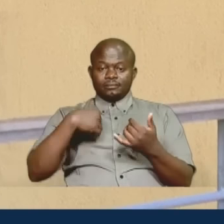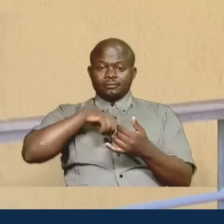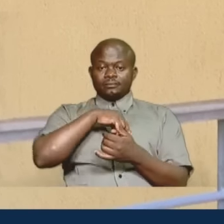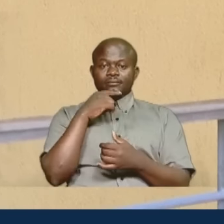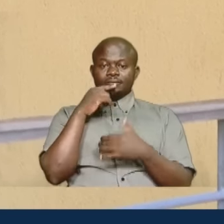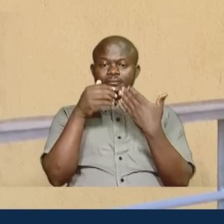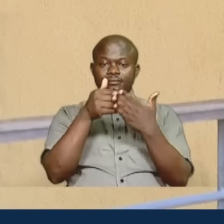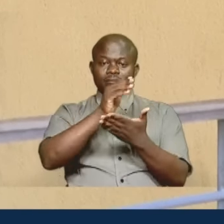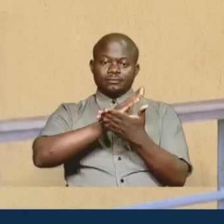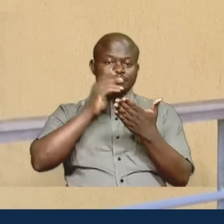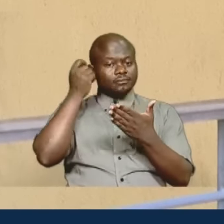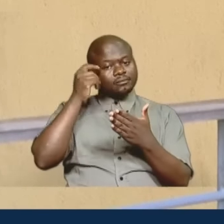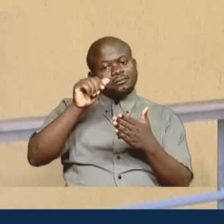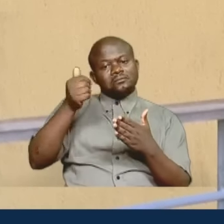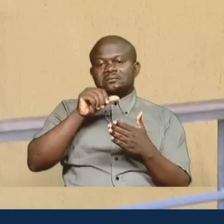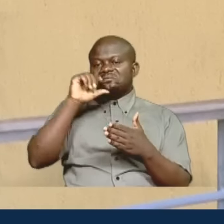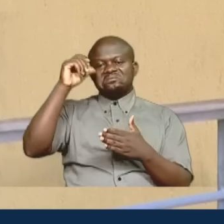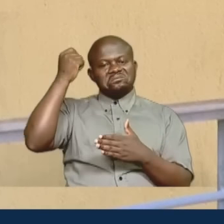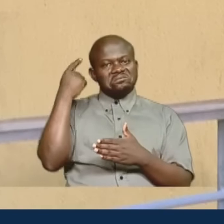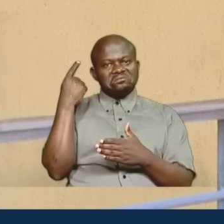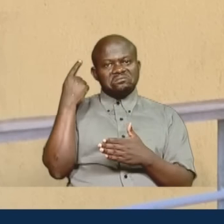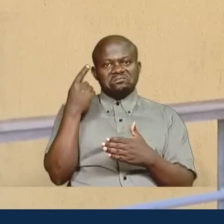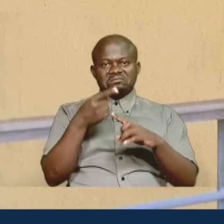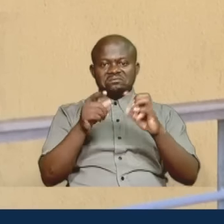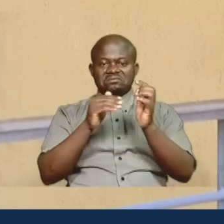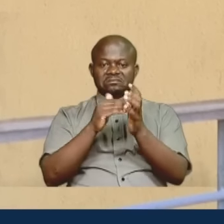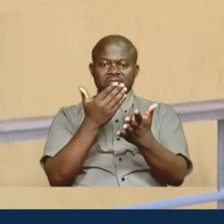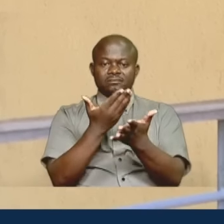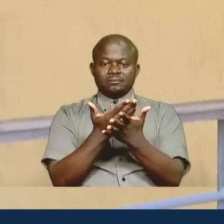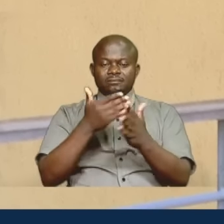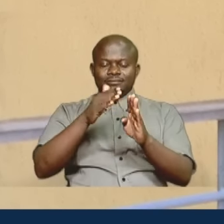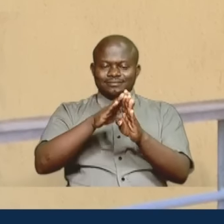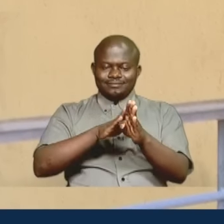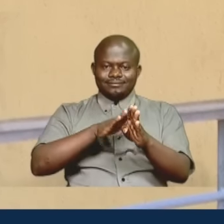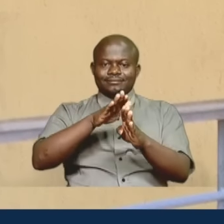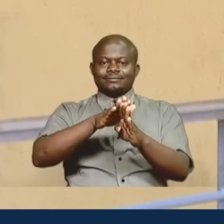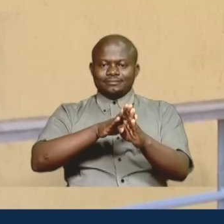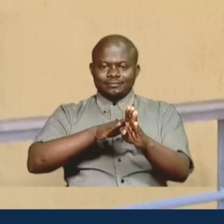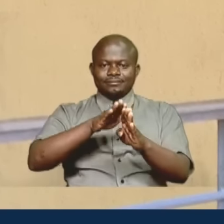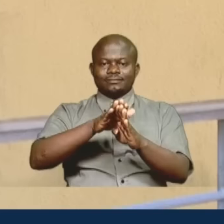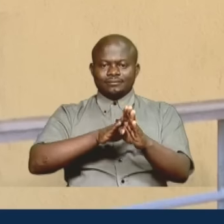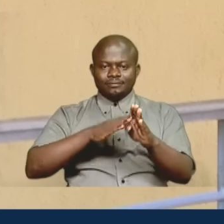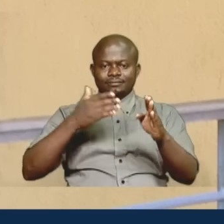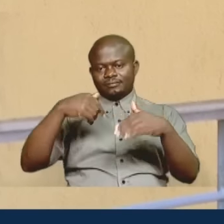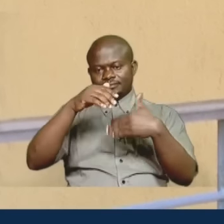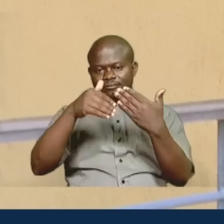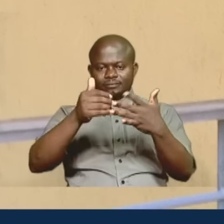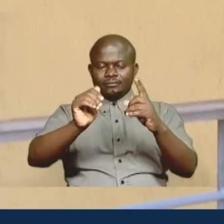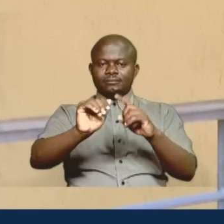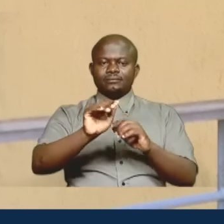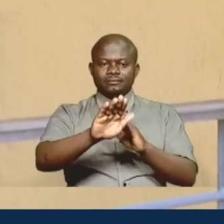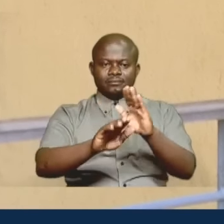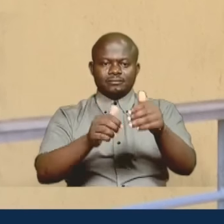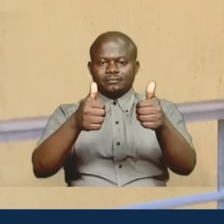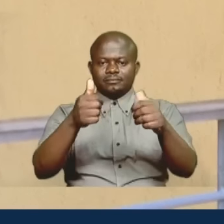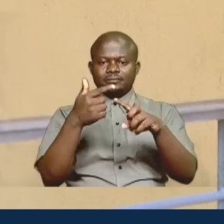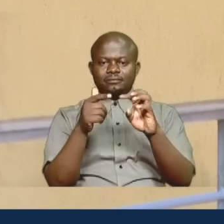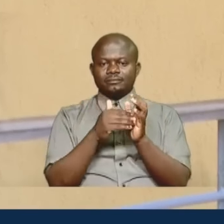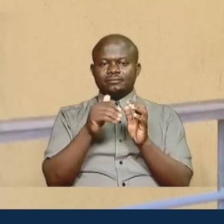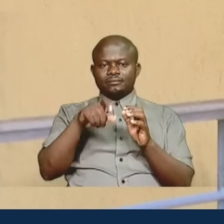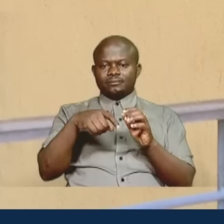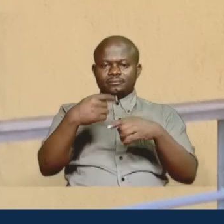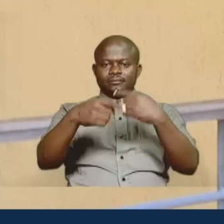bamwe barabyumva abandi ntibabyumva, ariko ni urugendo navuga yuko rumaze kugera ku ntambwe ishimishije, ariko hagikeneye no